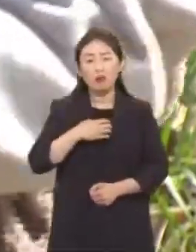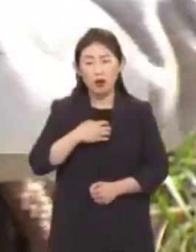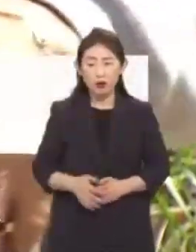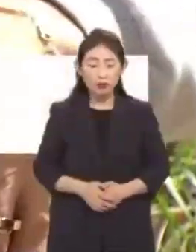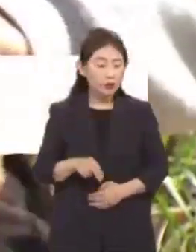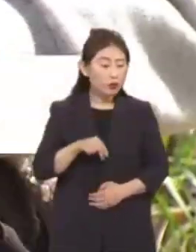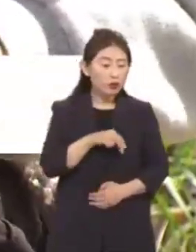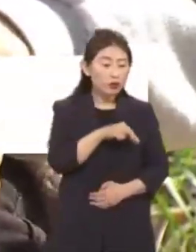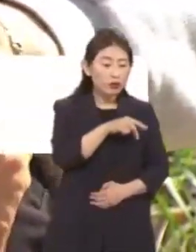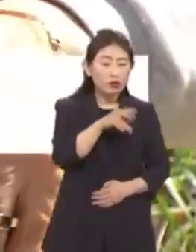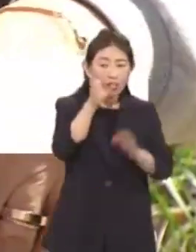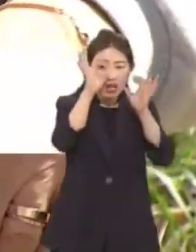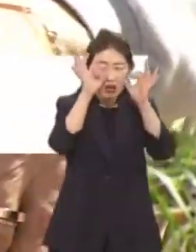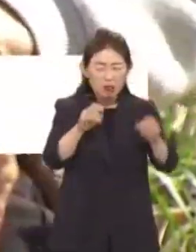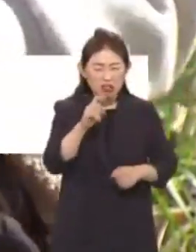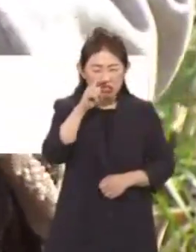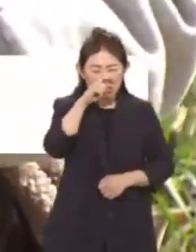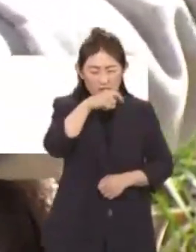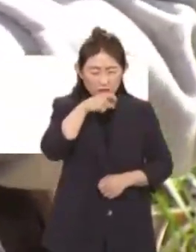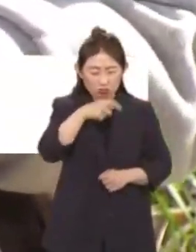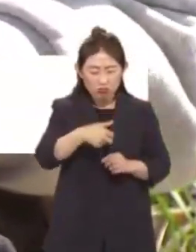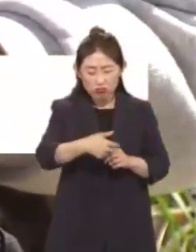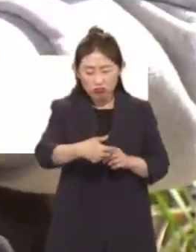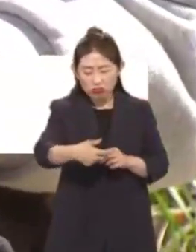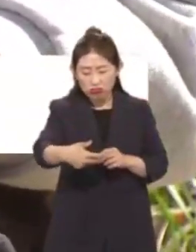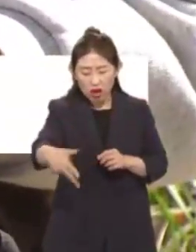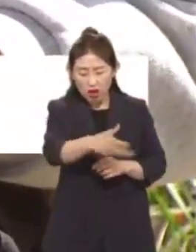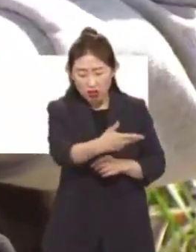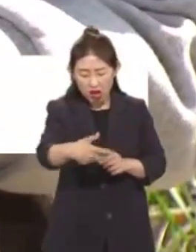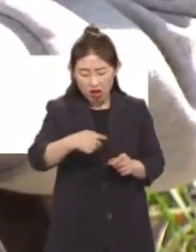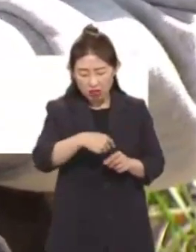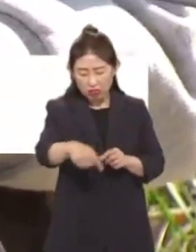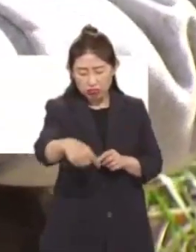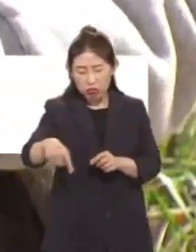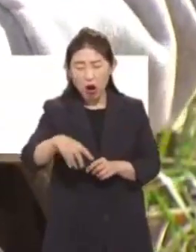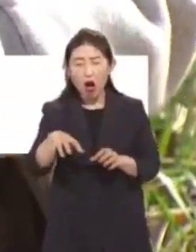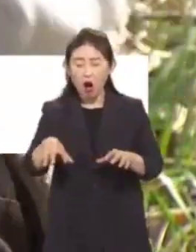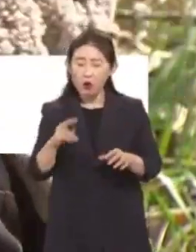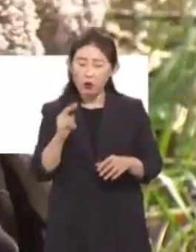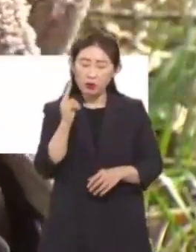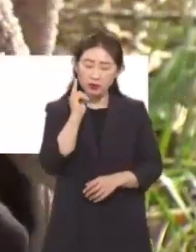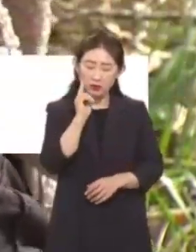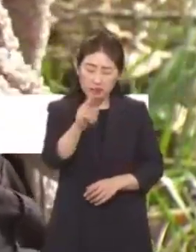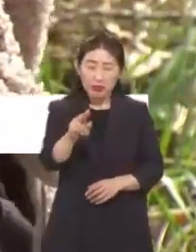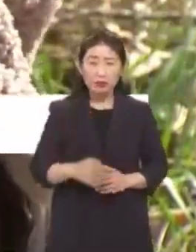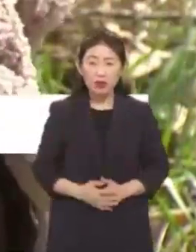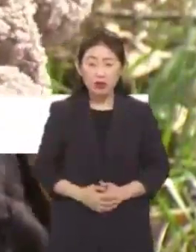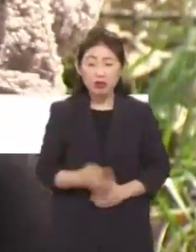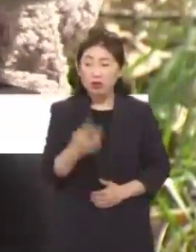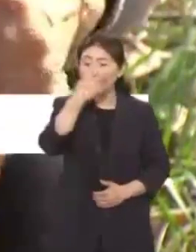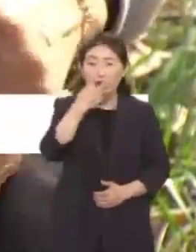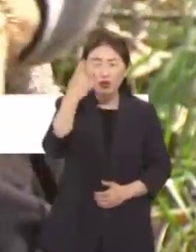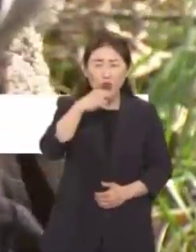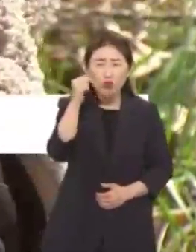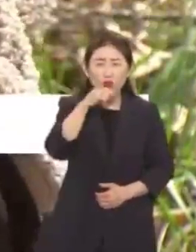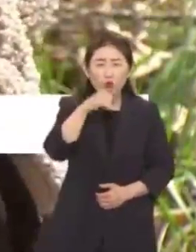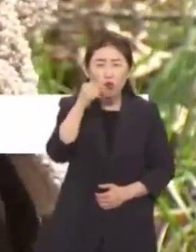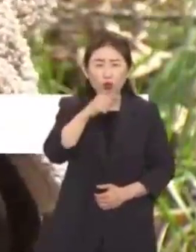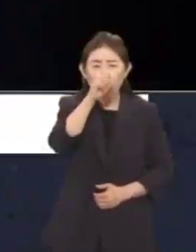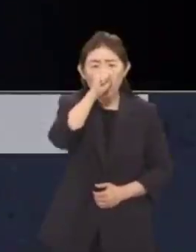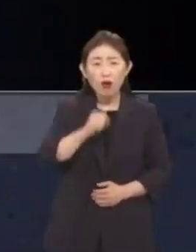보면 이 물줄기나 이런 데는 저기 한두 군데가 아니에요. 저기 좀 굉장히 심각한 것 같아요. 우리 저런 거 단속 좀 철저하게